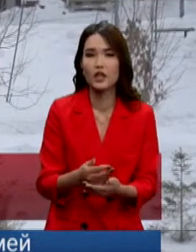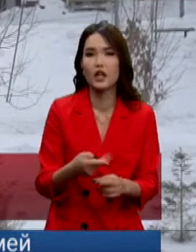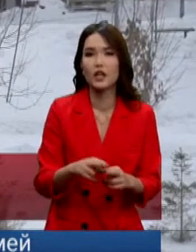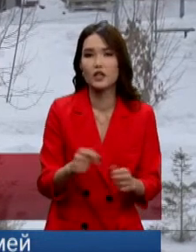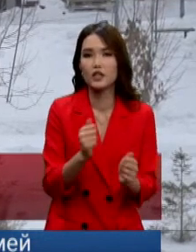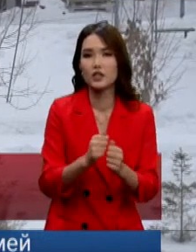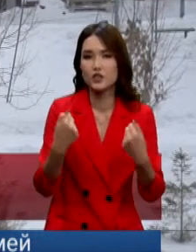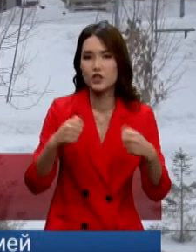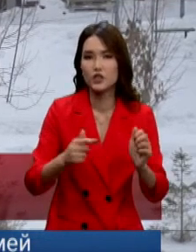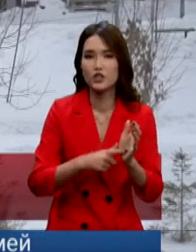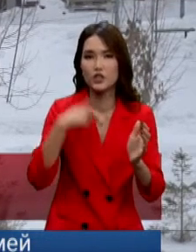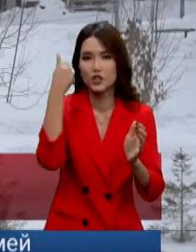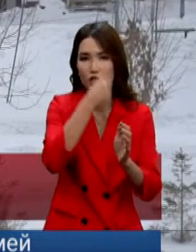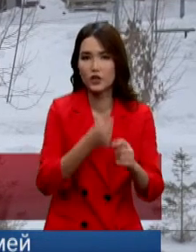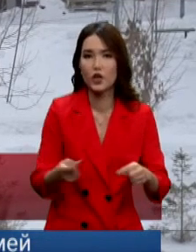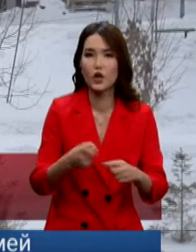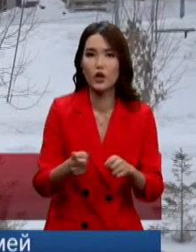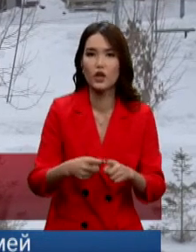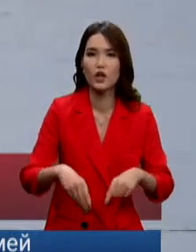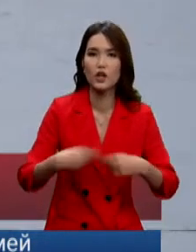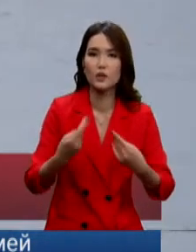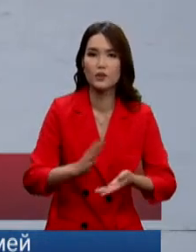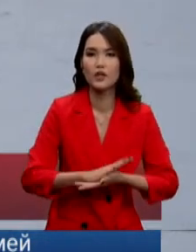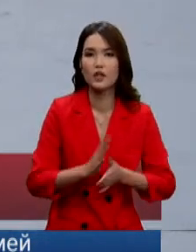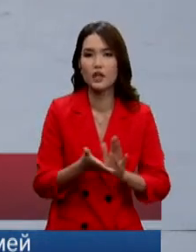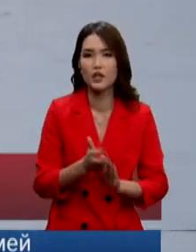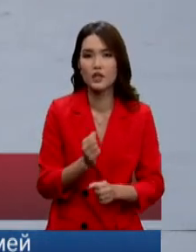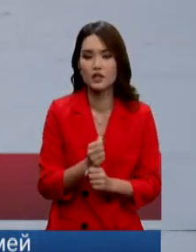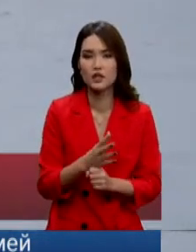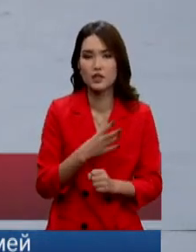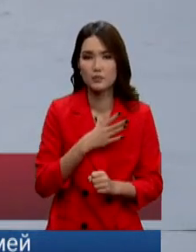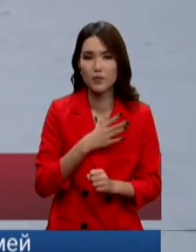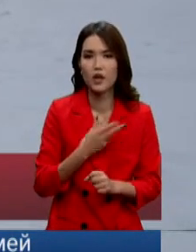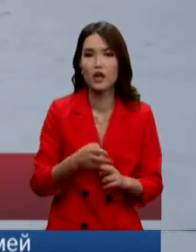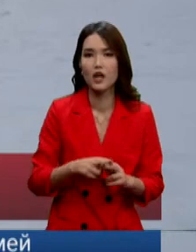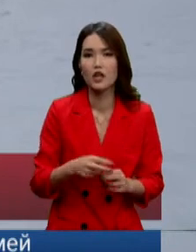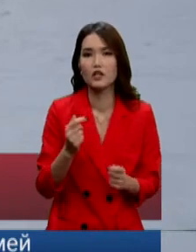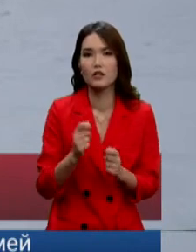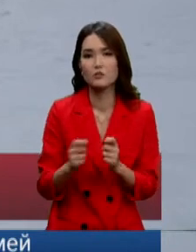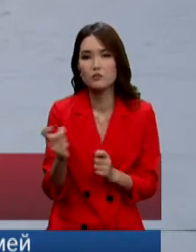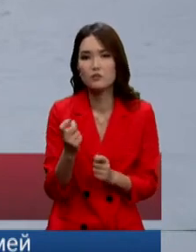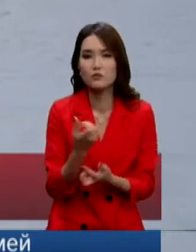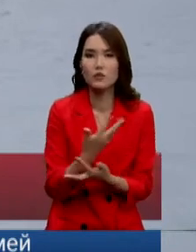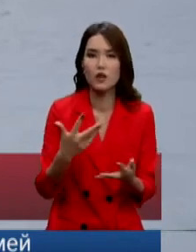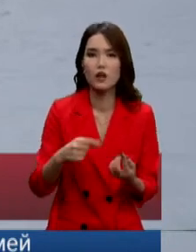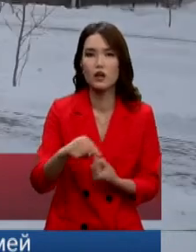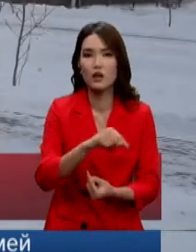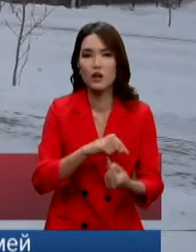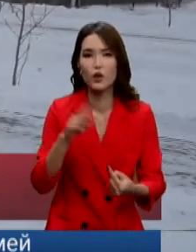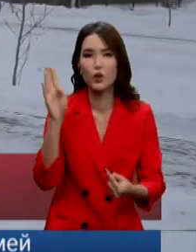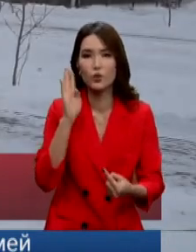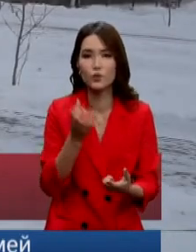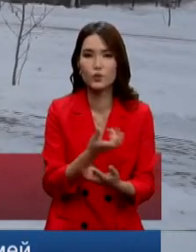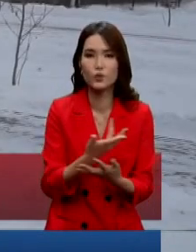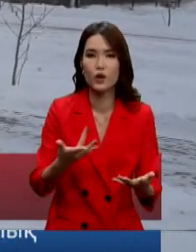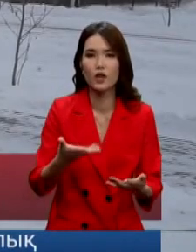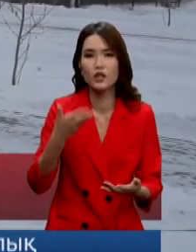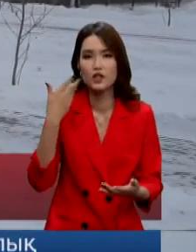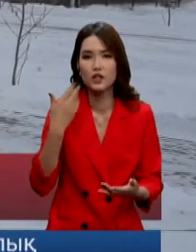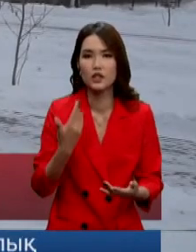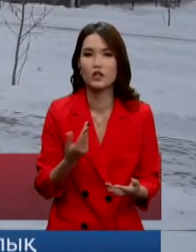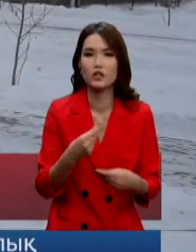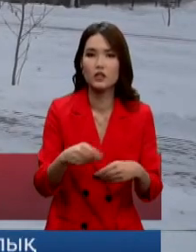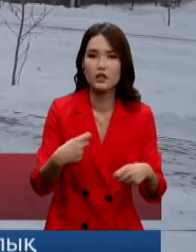Жеңімпаздармен 7 жылға қосалқы жалға беру келісім шарт жасалған. Шағын кәсіпкерлік иелері мұнда сусындар мен жеңіл желпі тағамдар